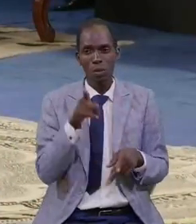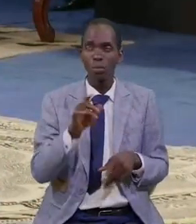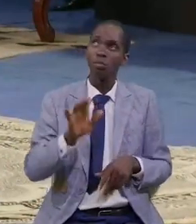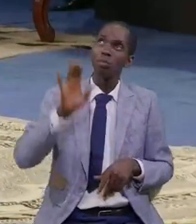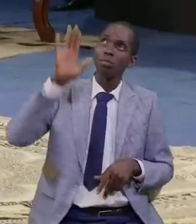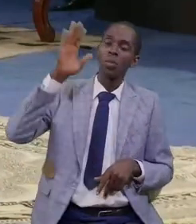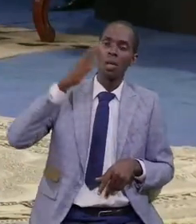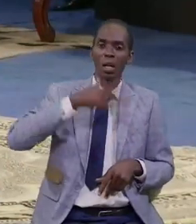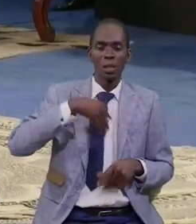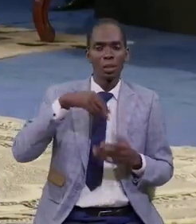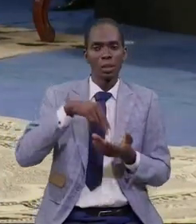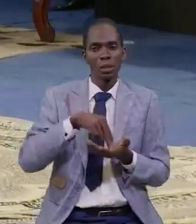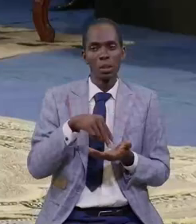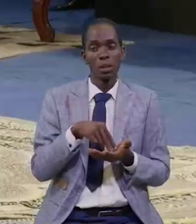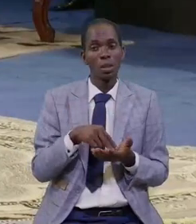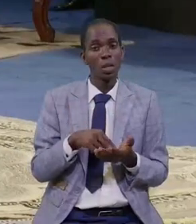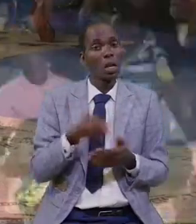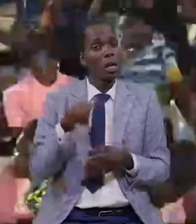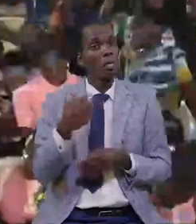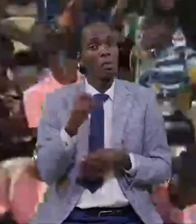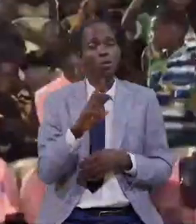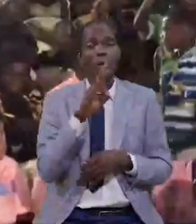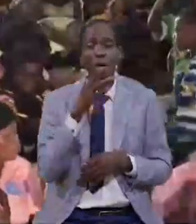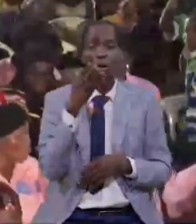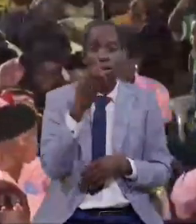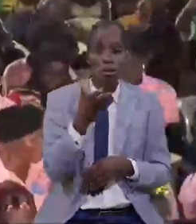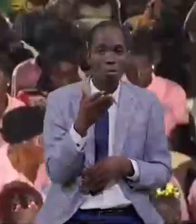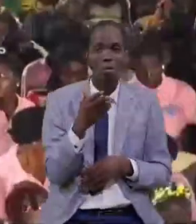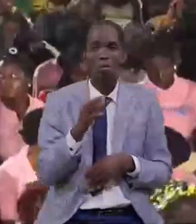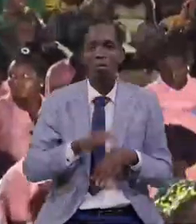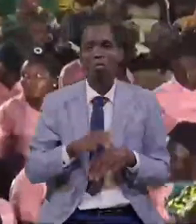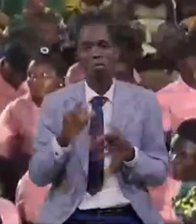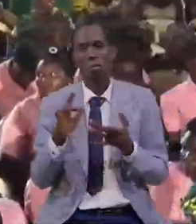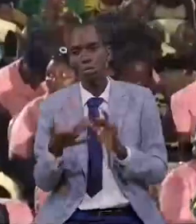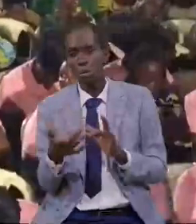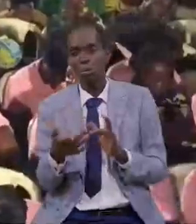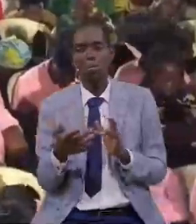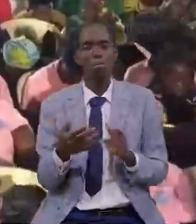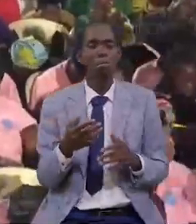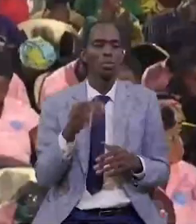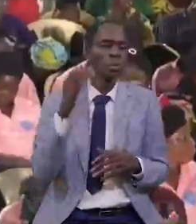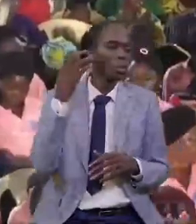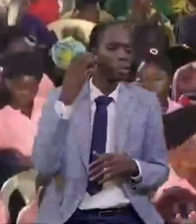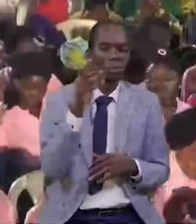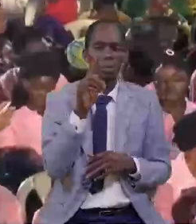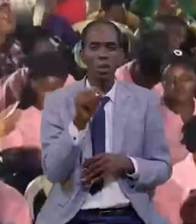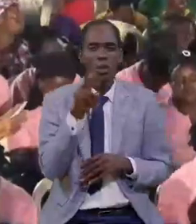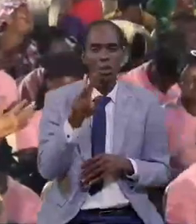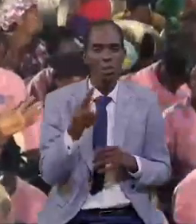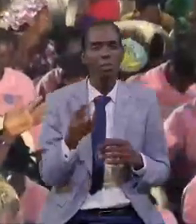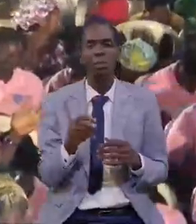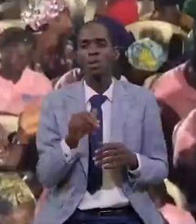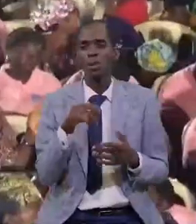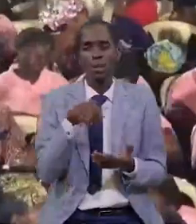beaucoup que Dieu te bénisse là-bas partout tu es en ligne à la radio à la télévision voici l'œuvre qu' doit